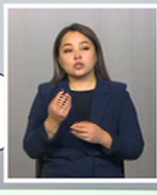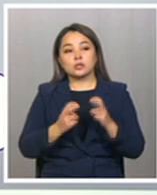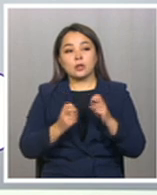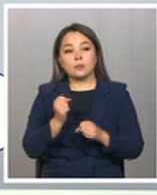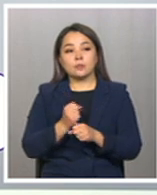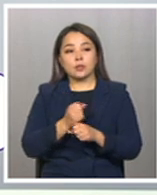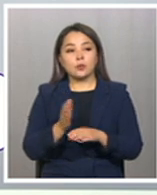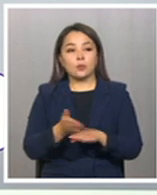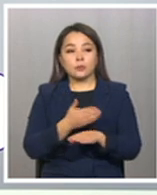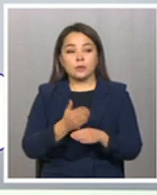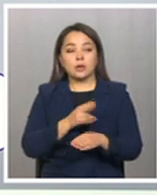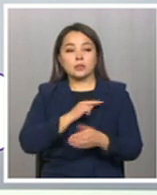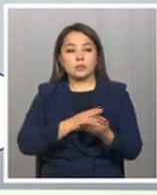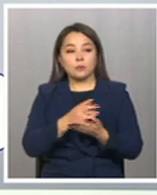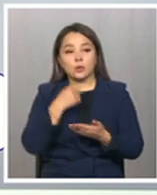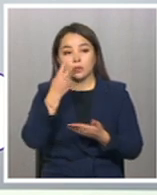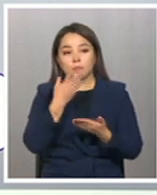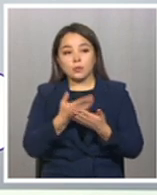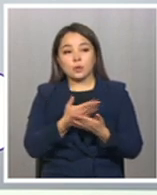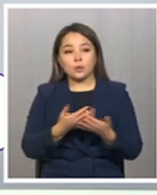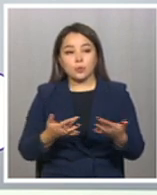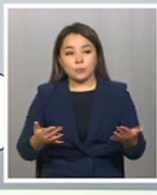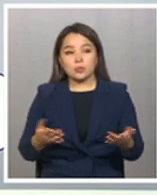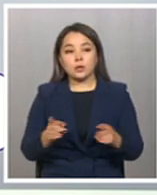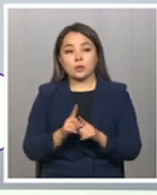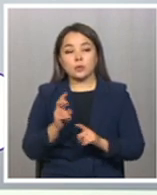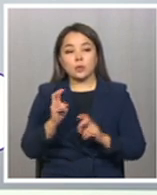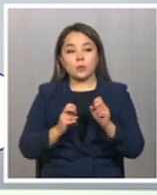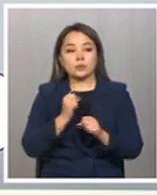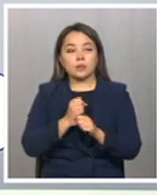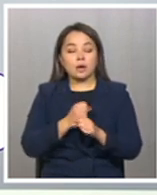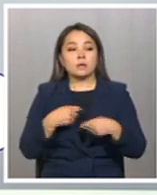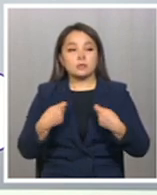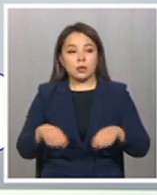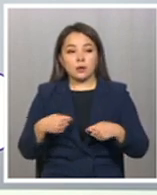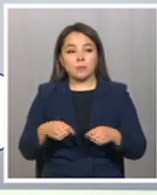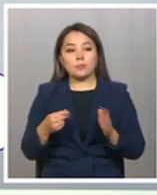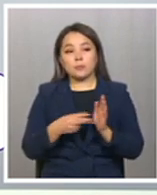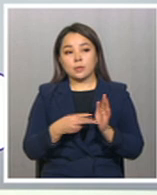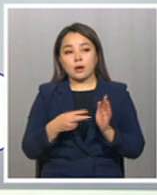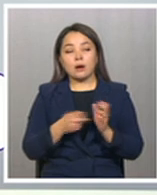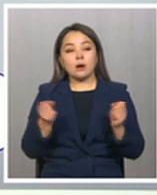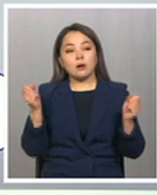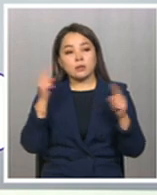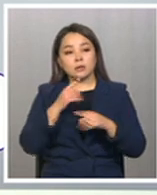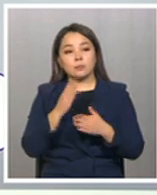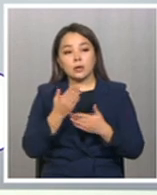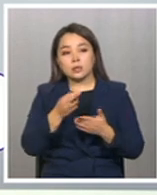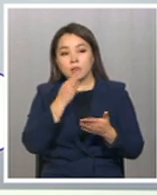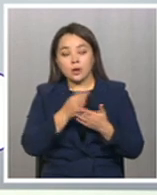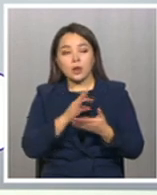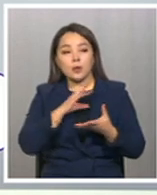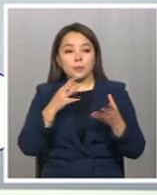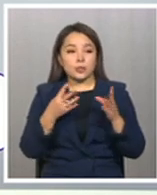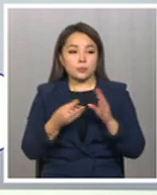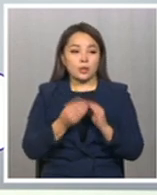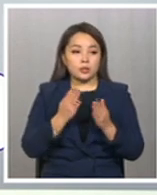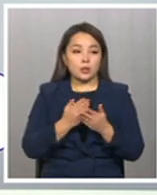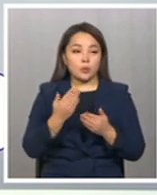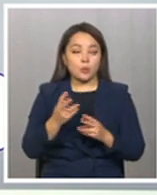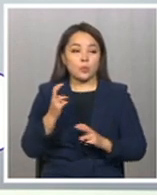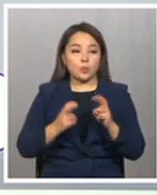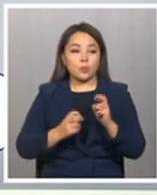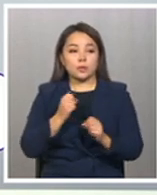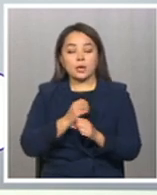түрлерін көбейтуді және өнімді өткізуде нарықтың бағамын анықтау, сонымен қатар оған бейімделу, сонымен бірге